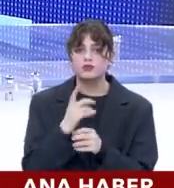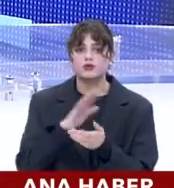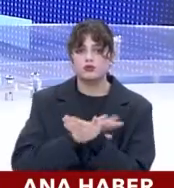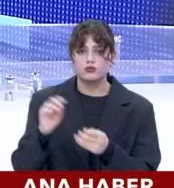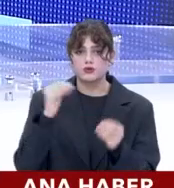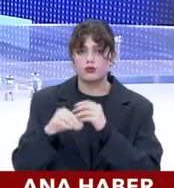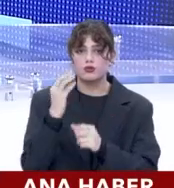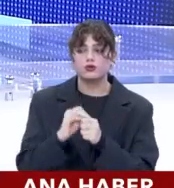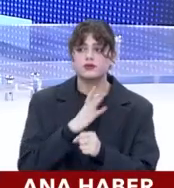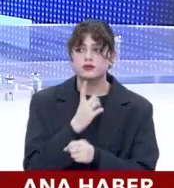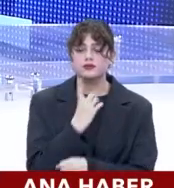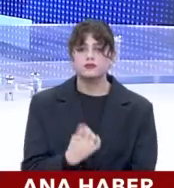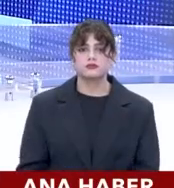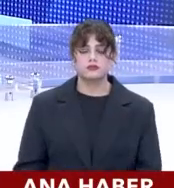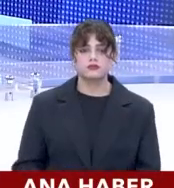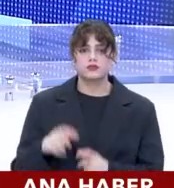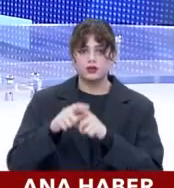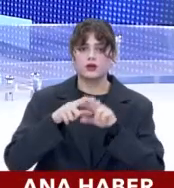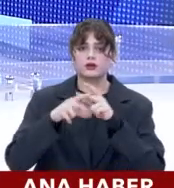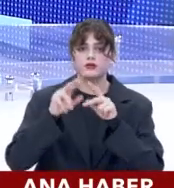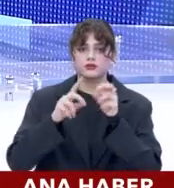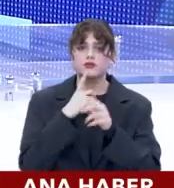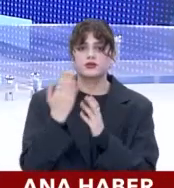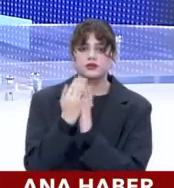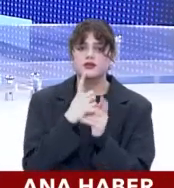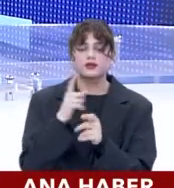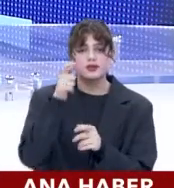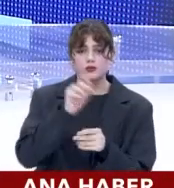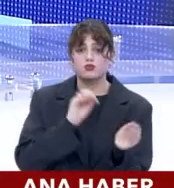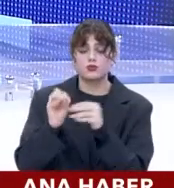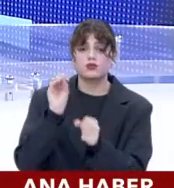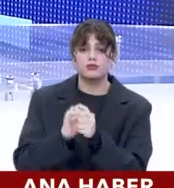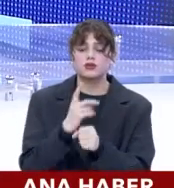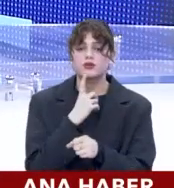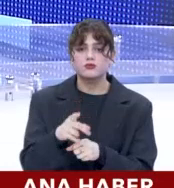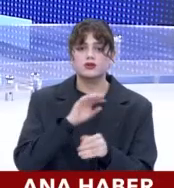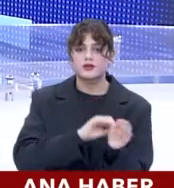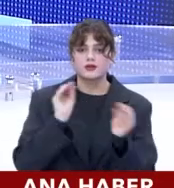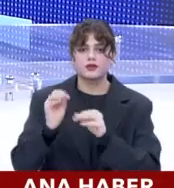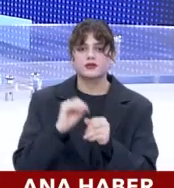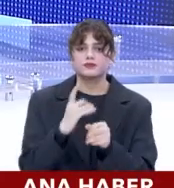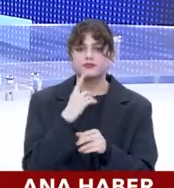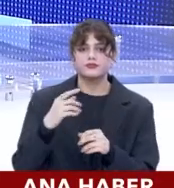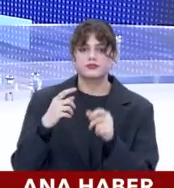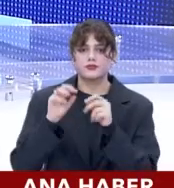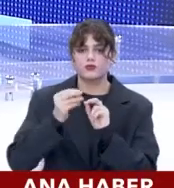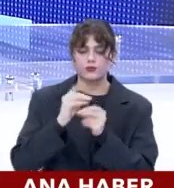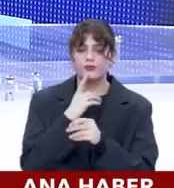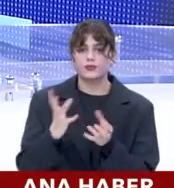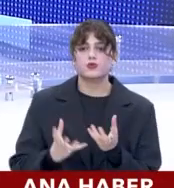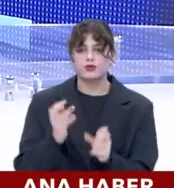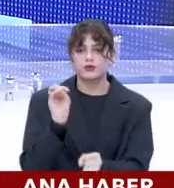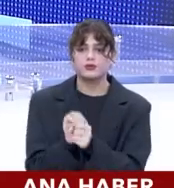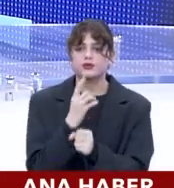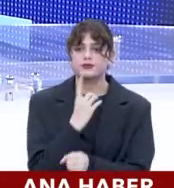reformlar gerçekleştirdik dedi. Gazino kapitalizmi diye bir tanımda bulundu. Bu gazino kapitalizminin cenderesinden de